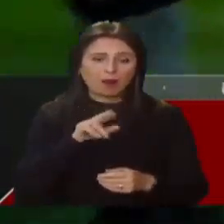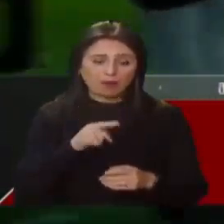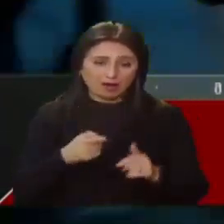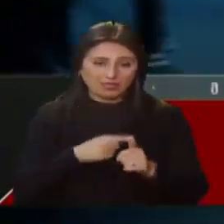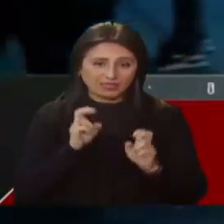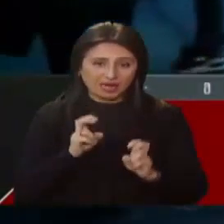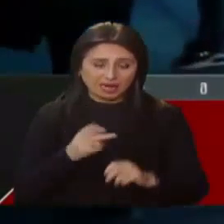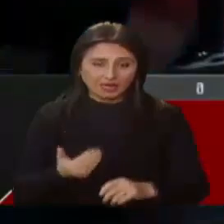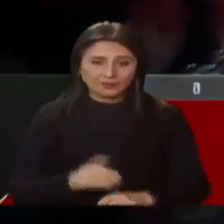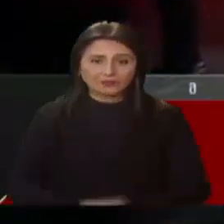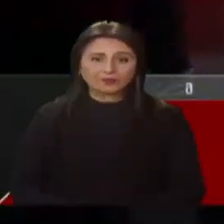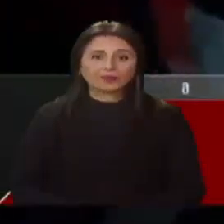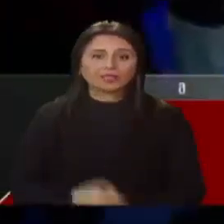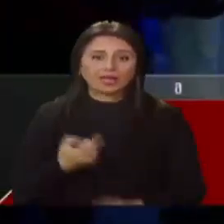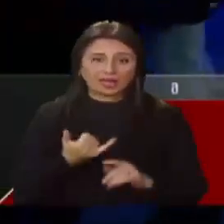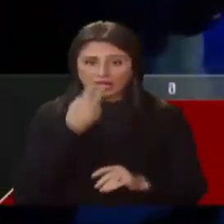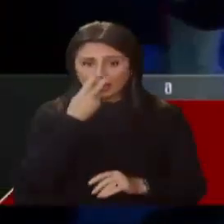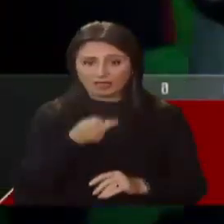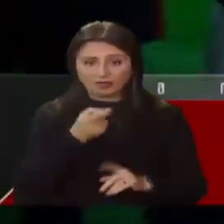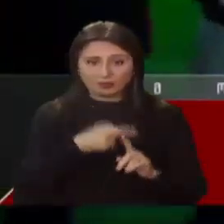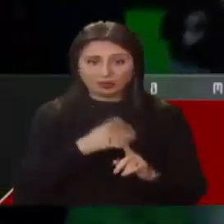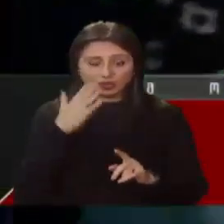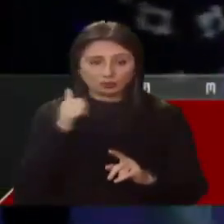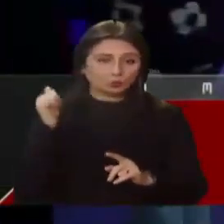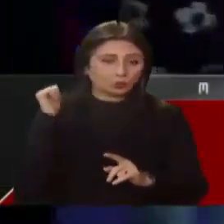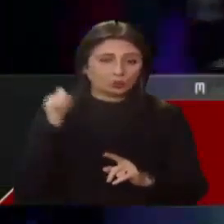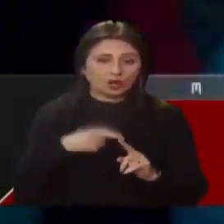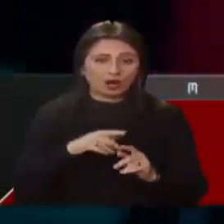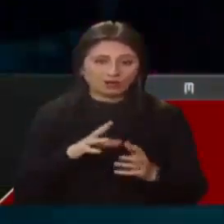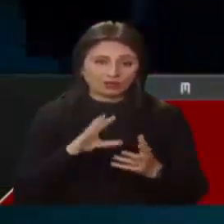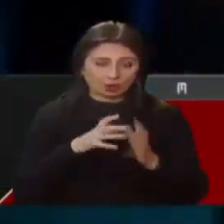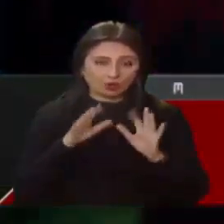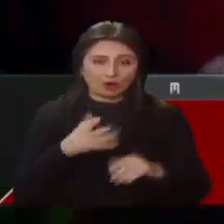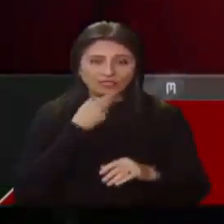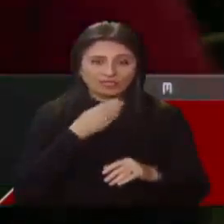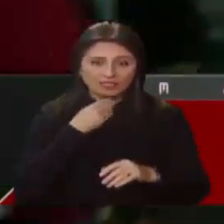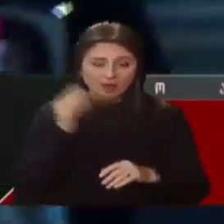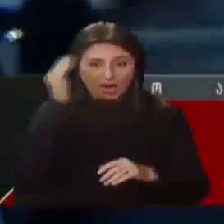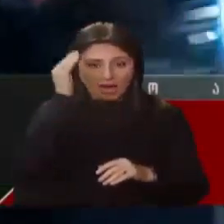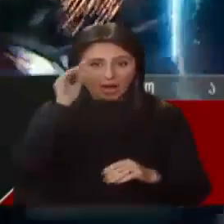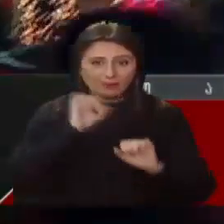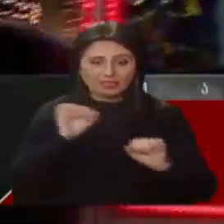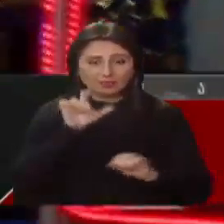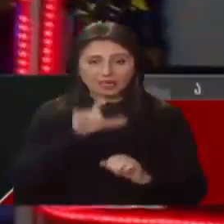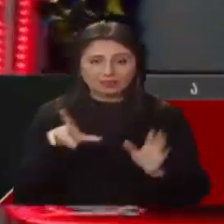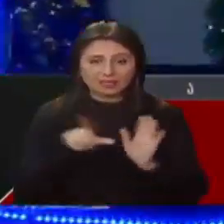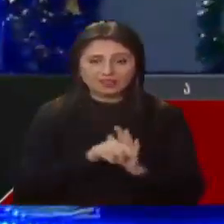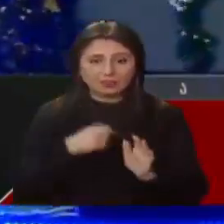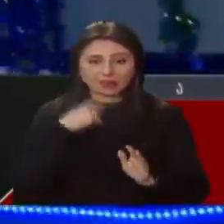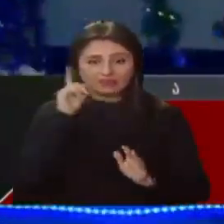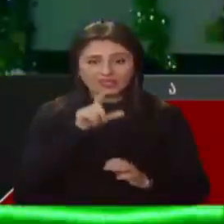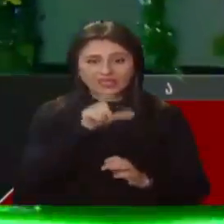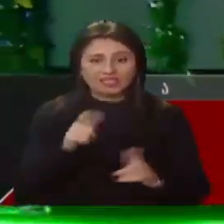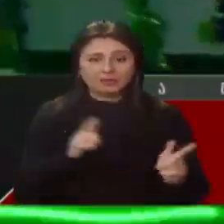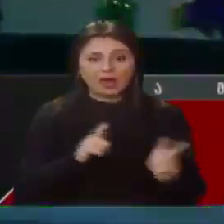კარტში ეძახიან. აი ახლა თქვენ ხედავთ ჩემს უკან თოვლის პაპას გაბრის გმირებთან ერთად და როგორც მე ვიცი,